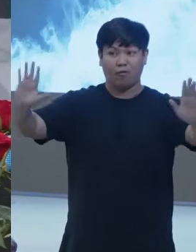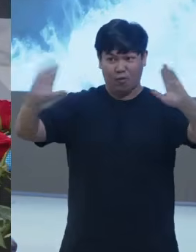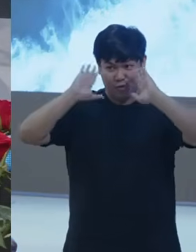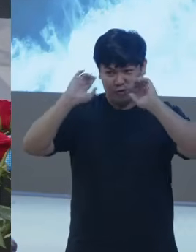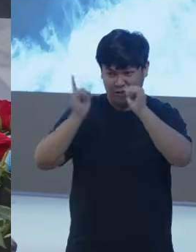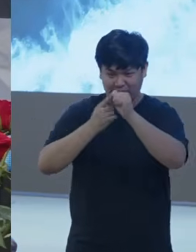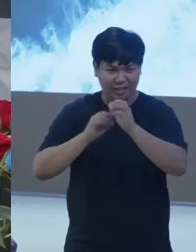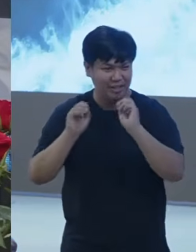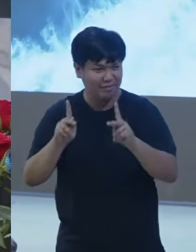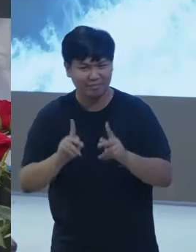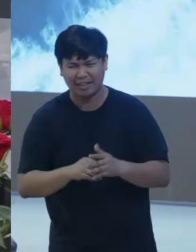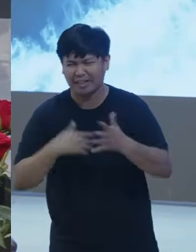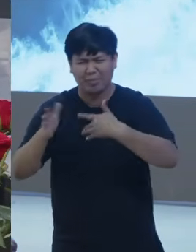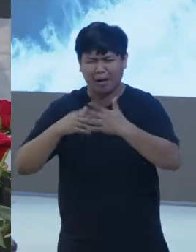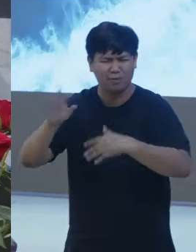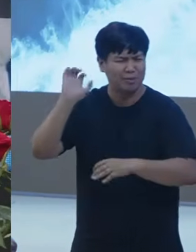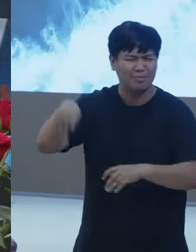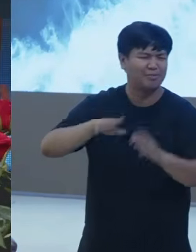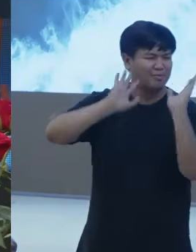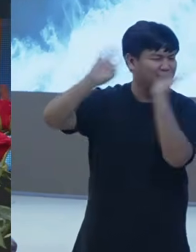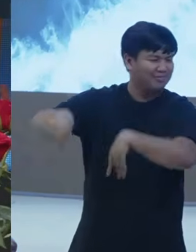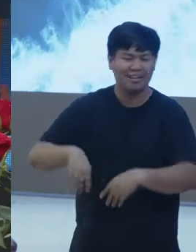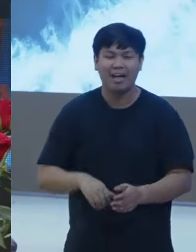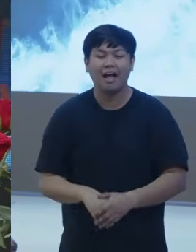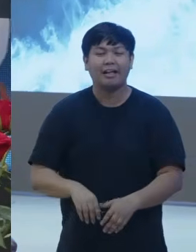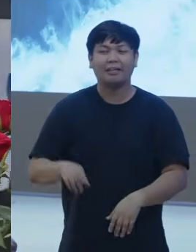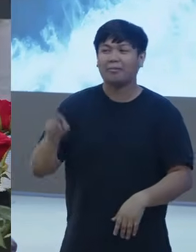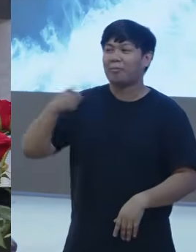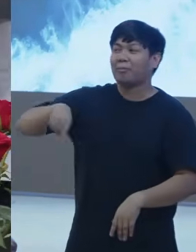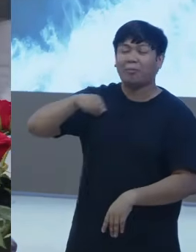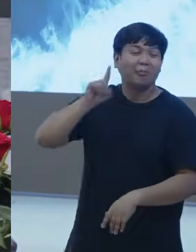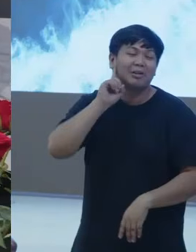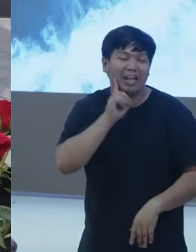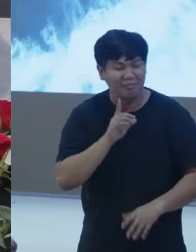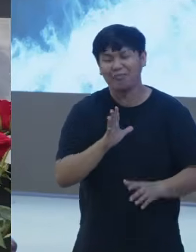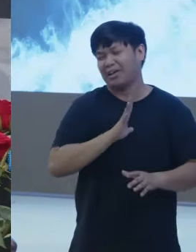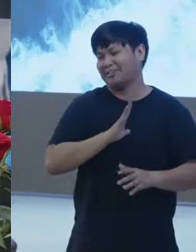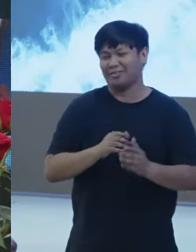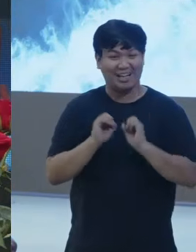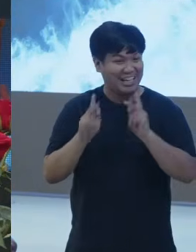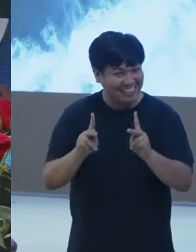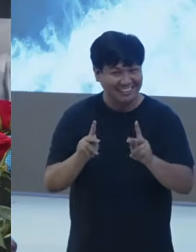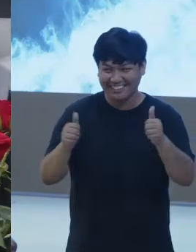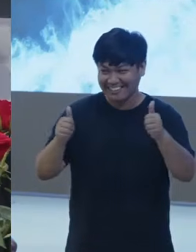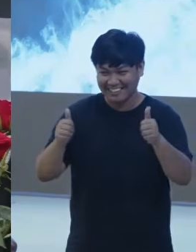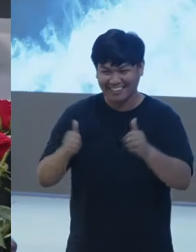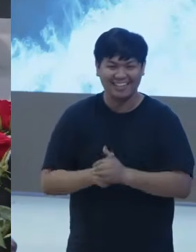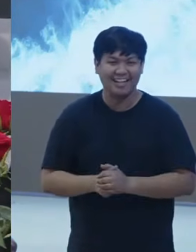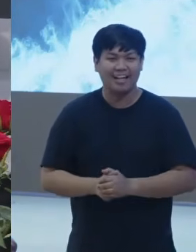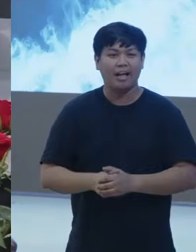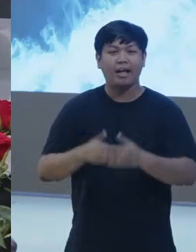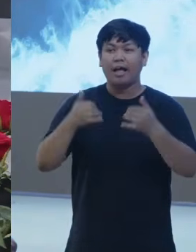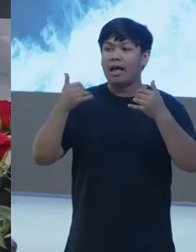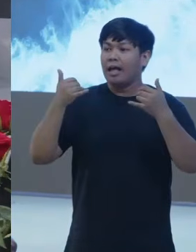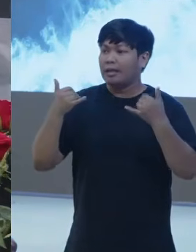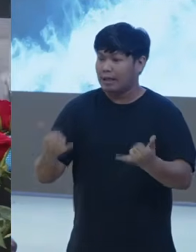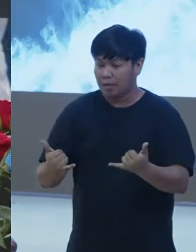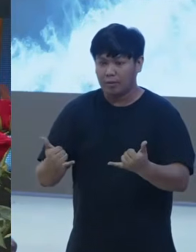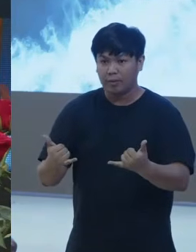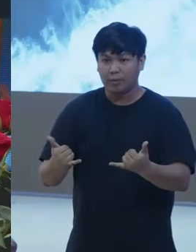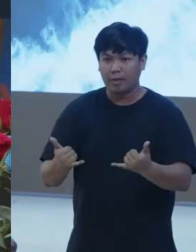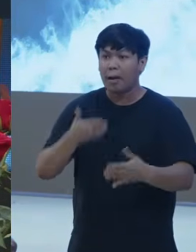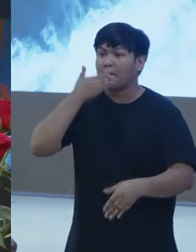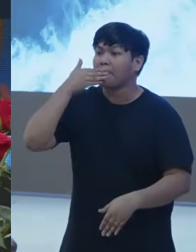makasalanan. But, may good news. The gift of God is eternal life in Jesus Christ. Bad